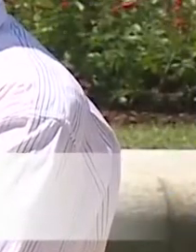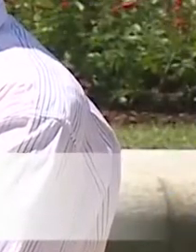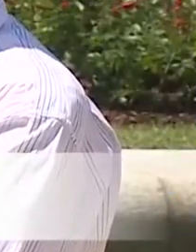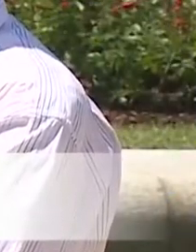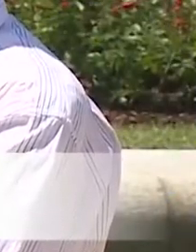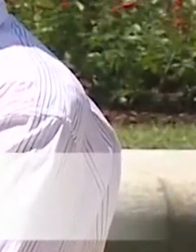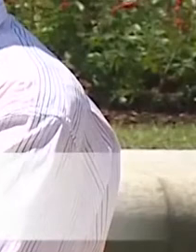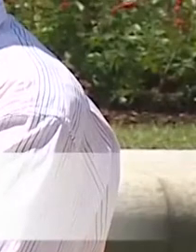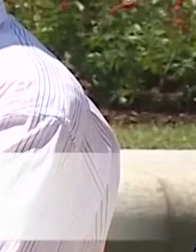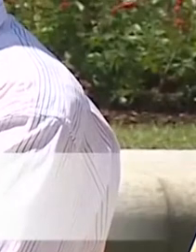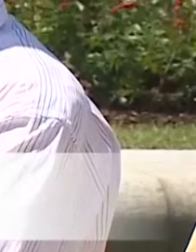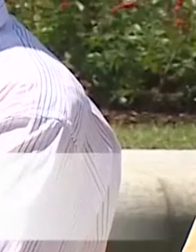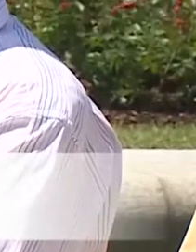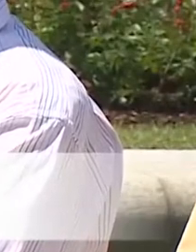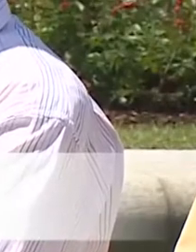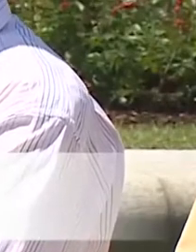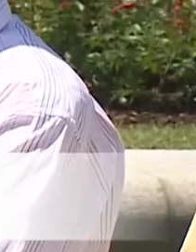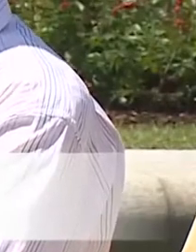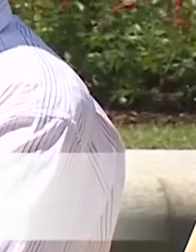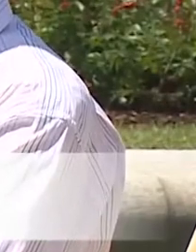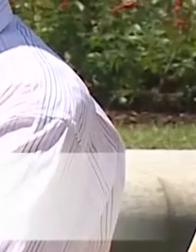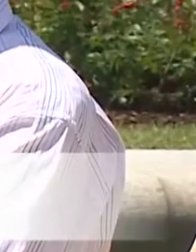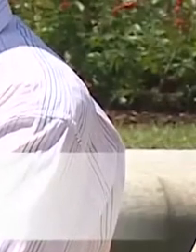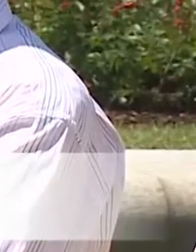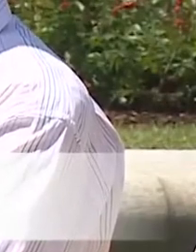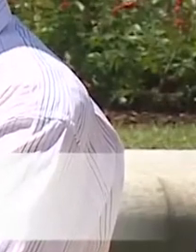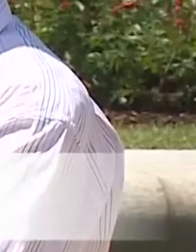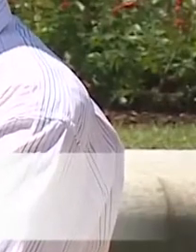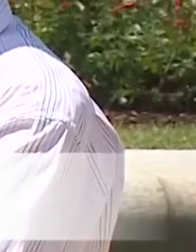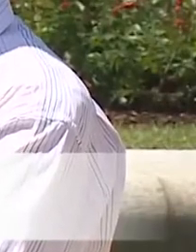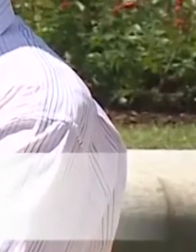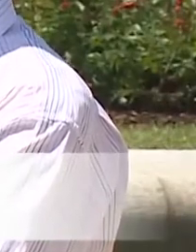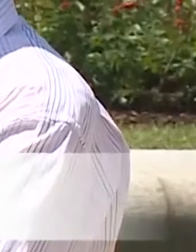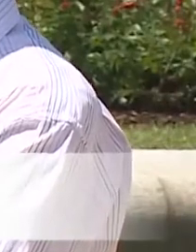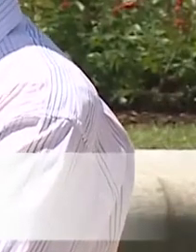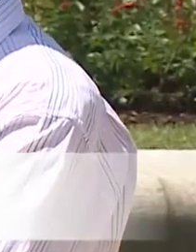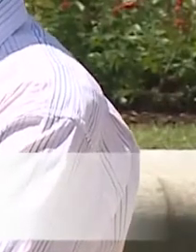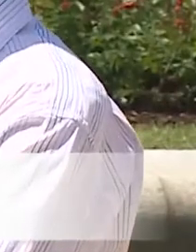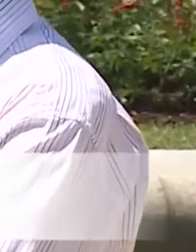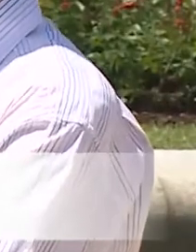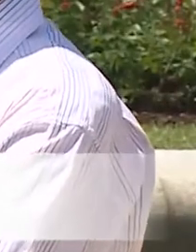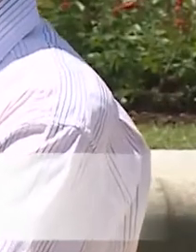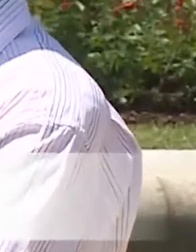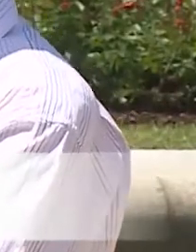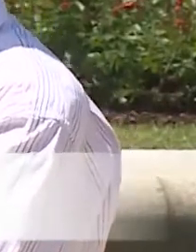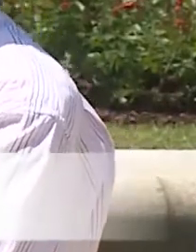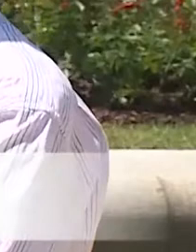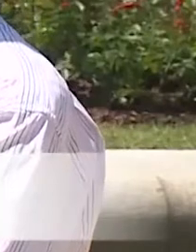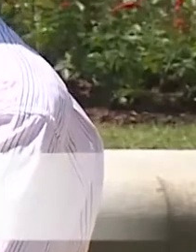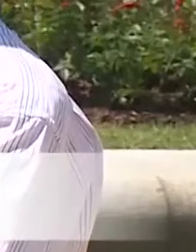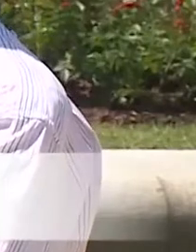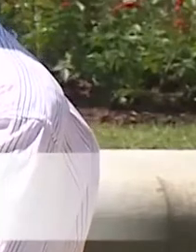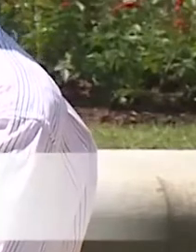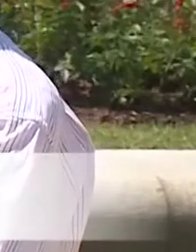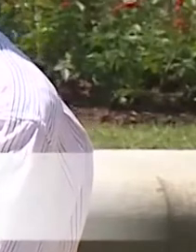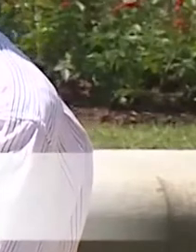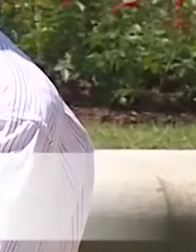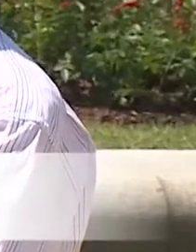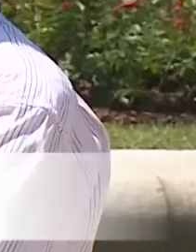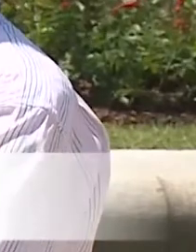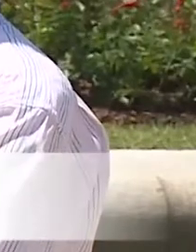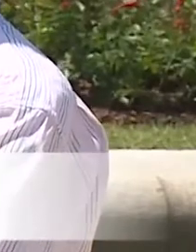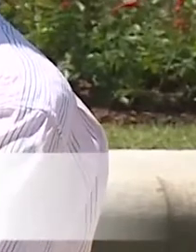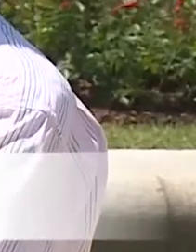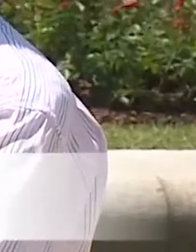때, 대국민 연설을 할 때 수어 통역사를 옆에 세우는 일부터 하는 것이 그런 일이라고